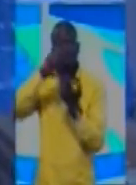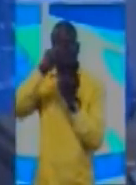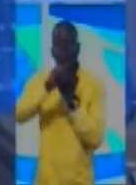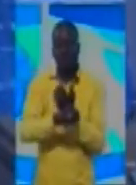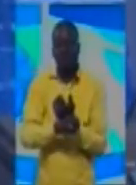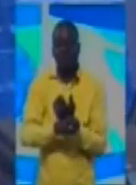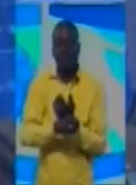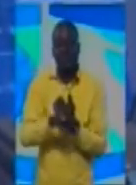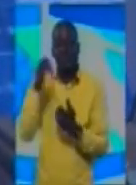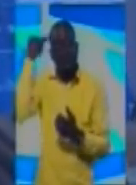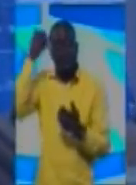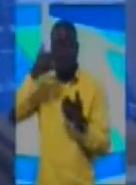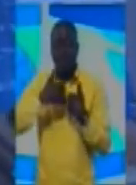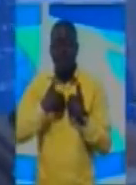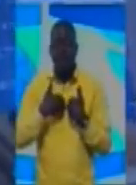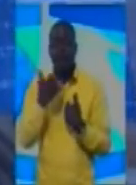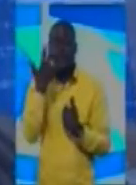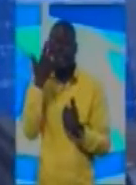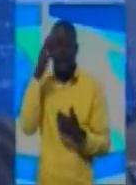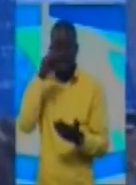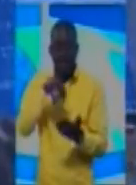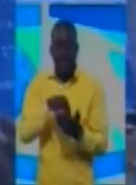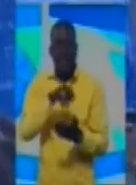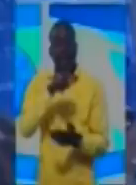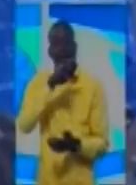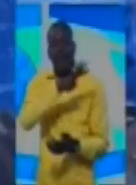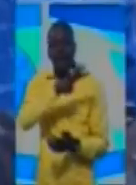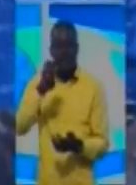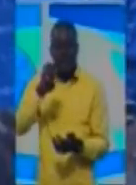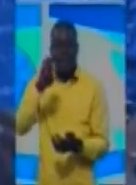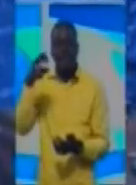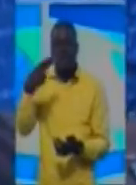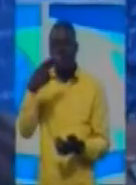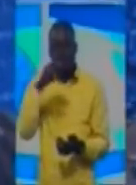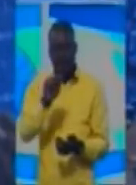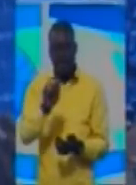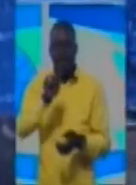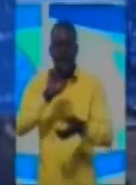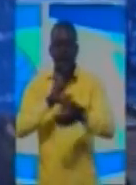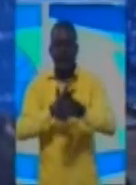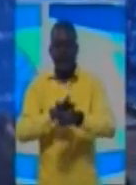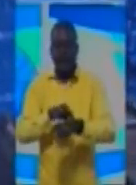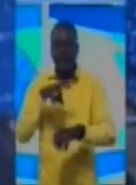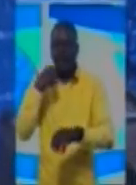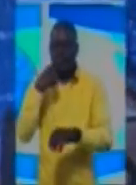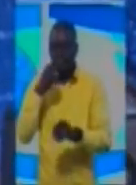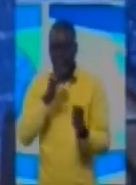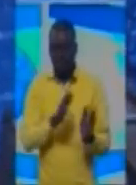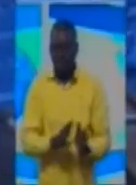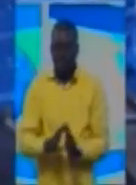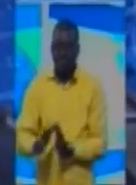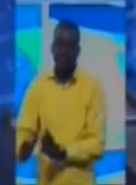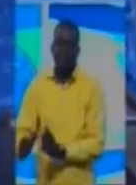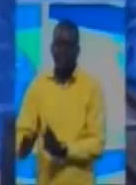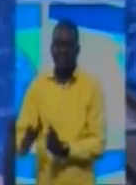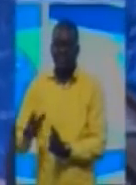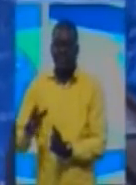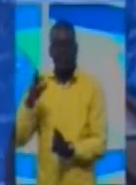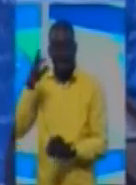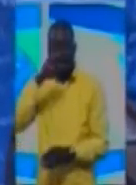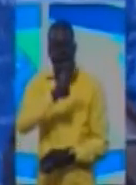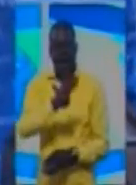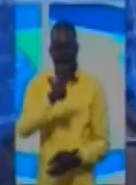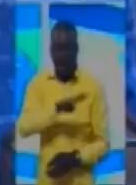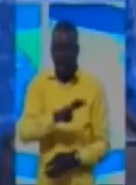y a près de 5400 hectares de terres qui seront aménagés, dont